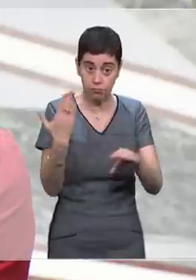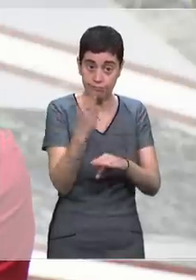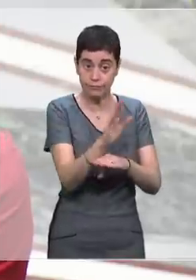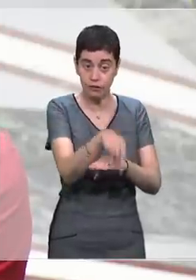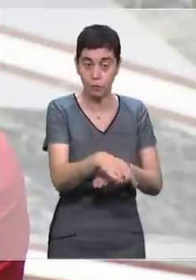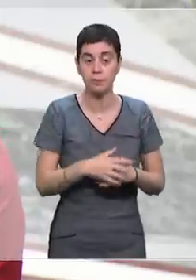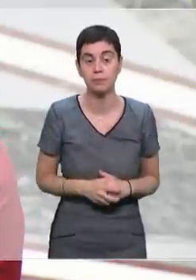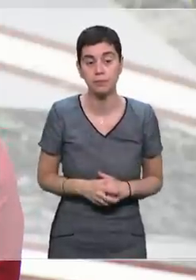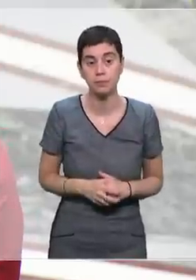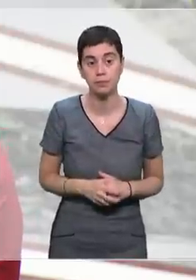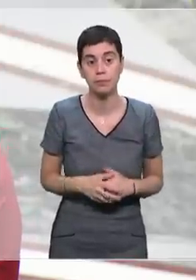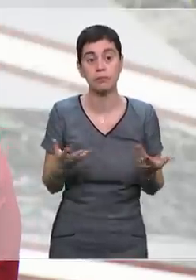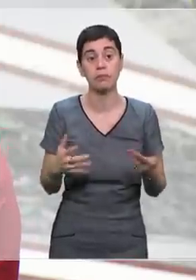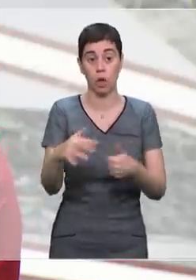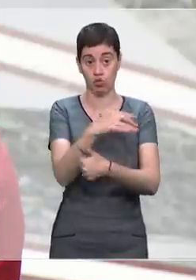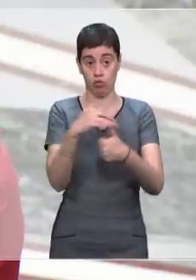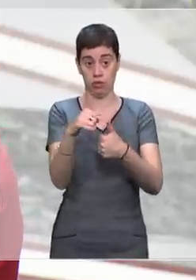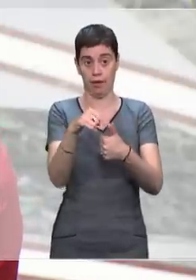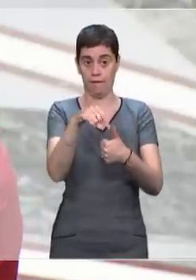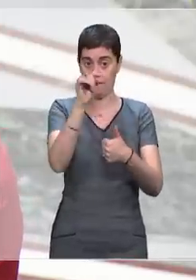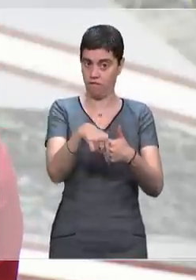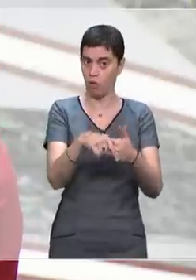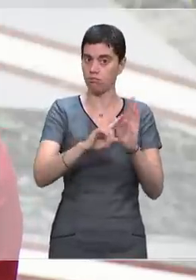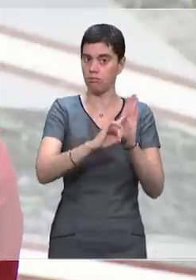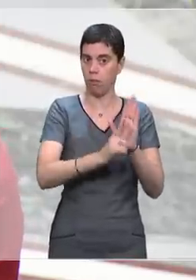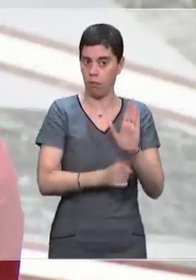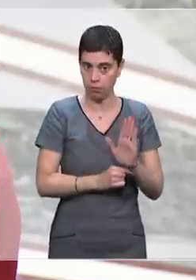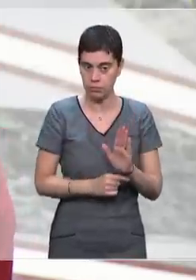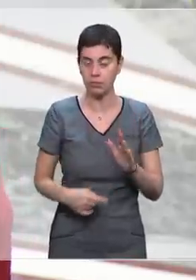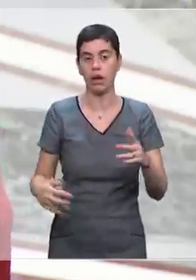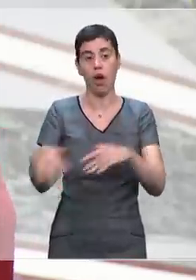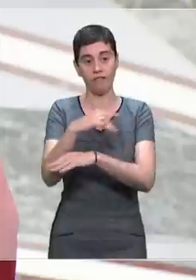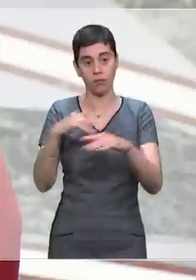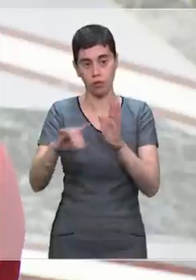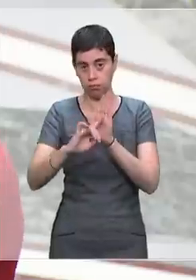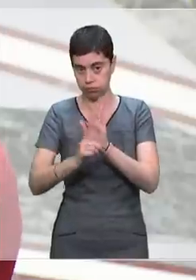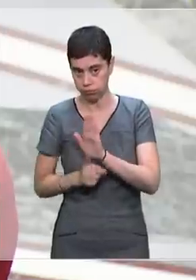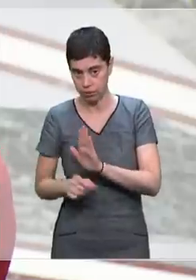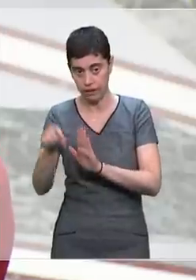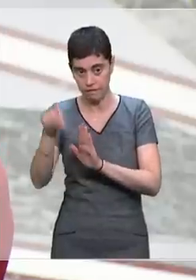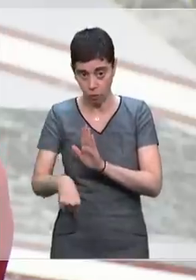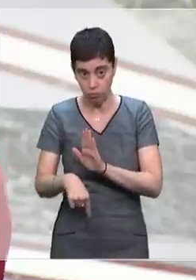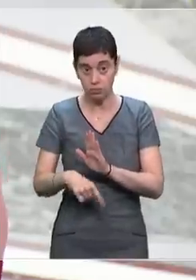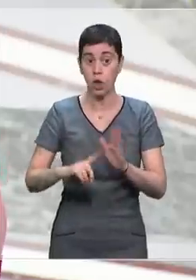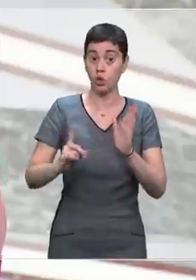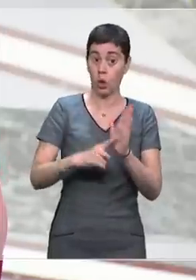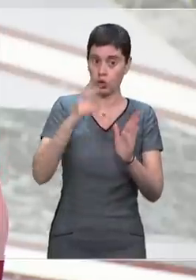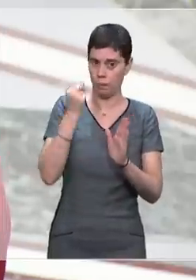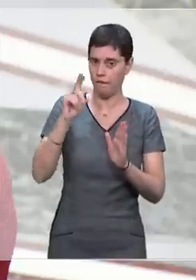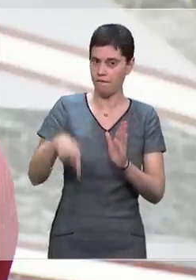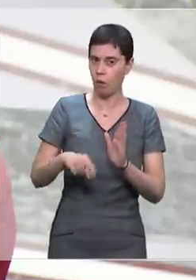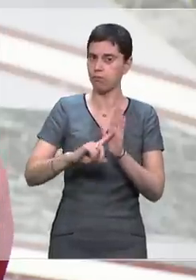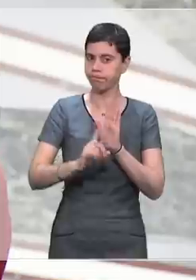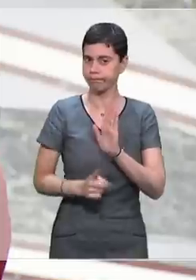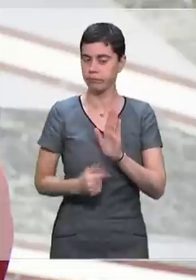les exigences en matière sociale, en matière environnementale et bien sûr aussi concernant les droits humains doivent être au cœur